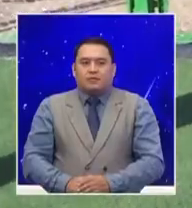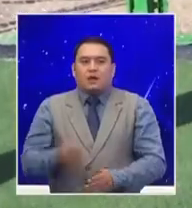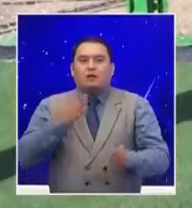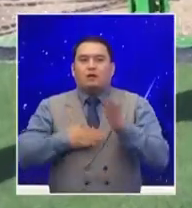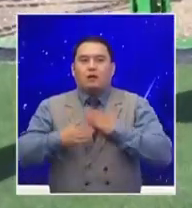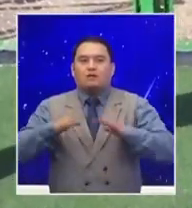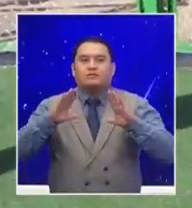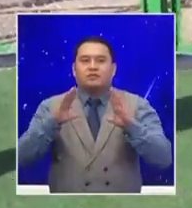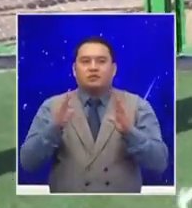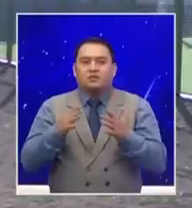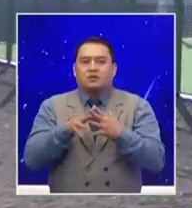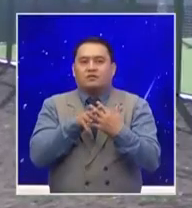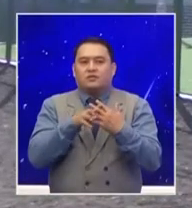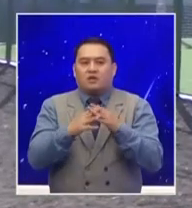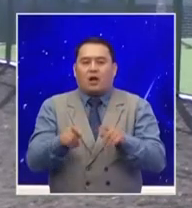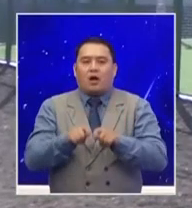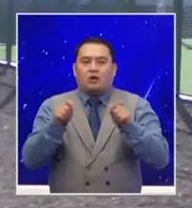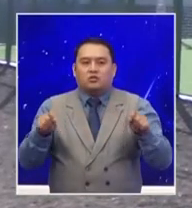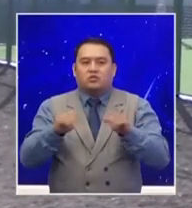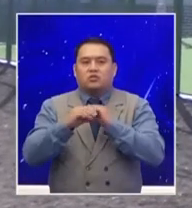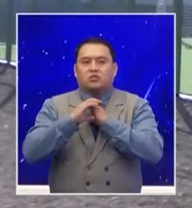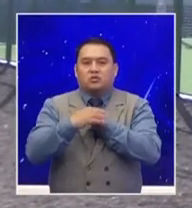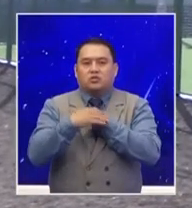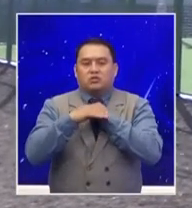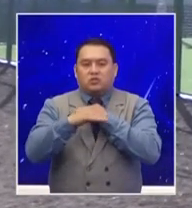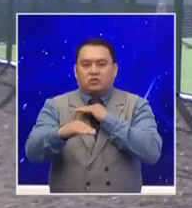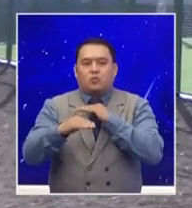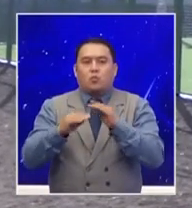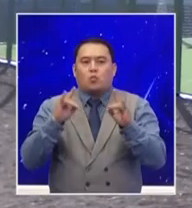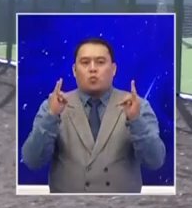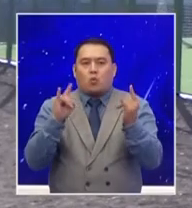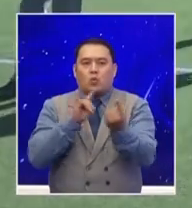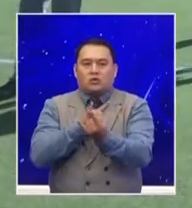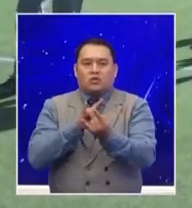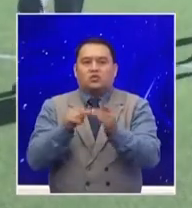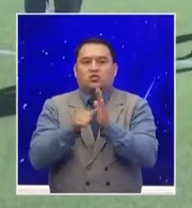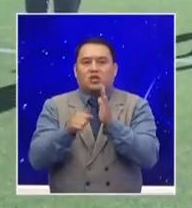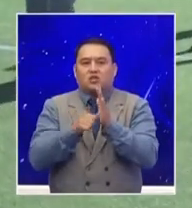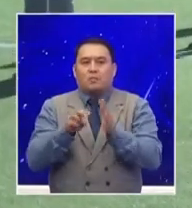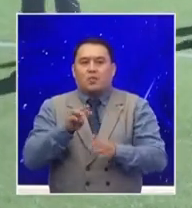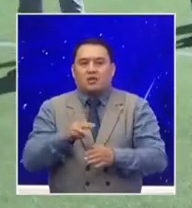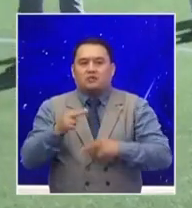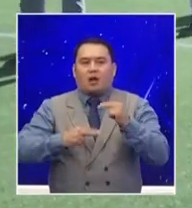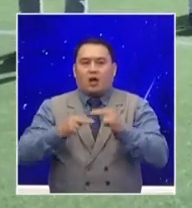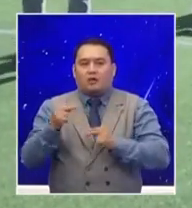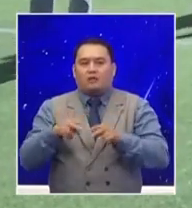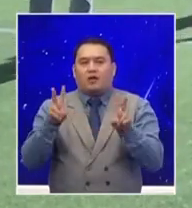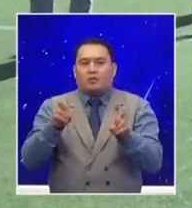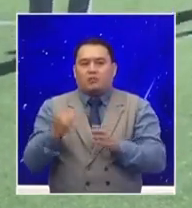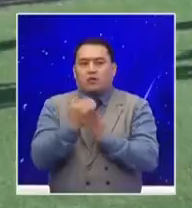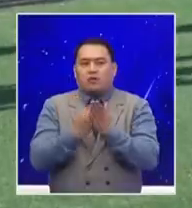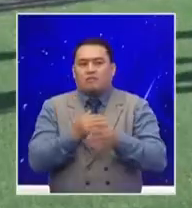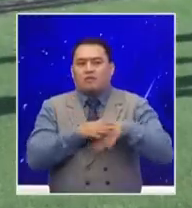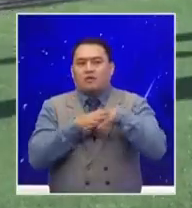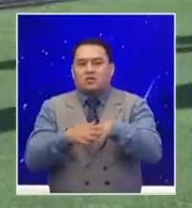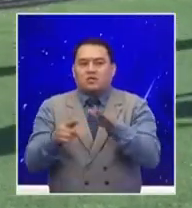радостным событием для жителей села стало открытие спортивной площадки. Она раскинулась на 600 квадратных метрах. На строительство объекта в рамках программы